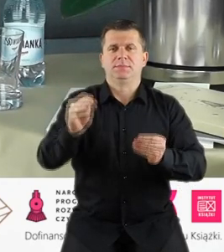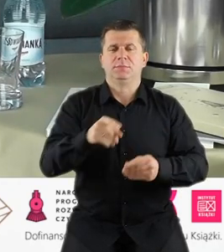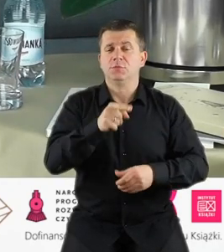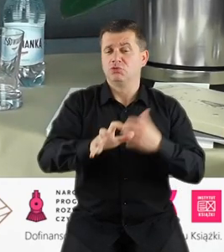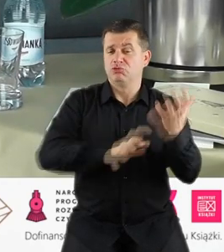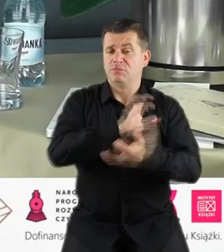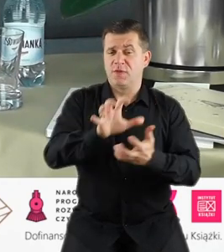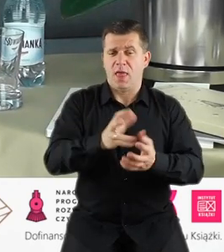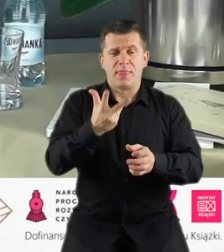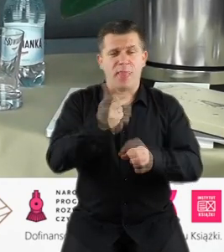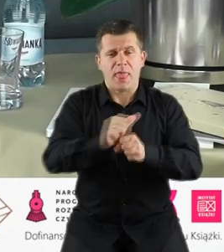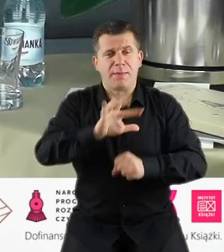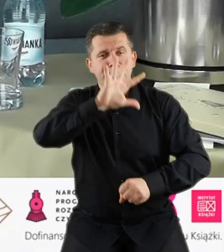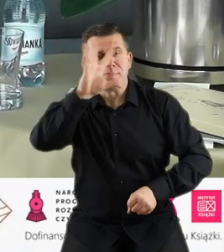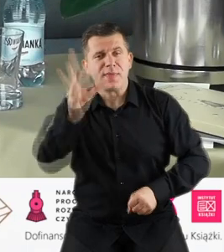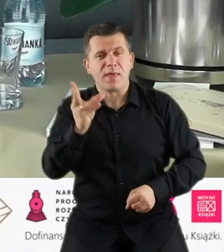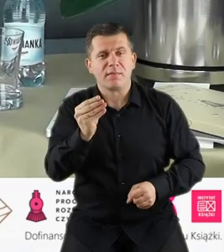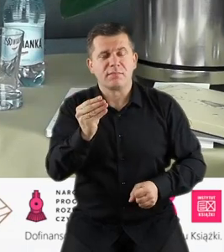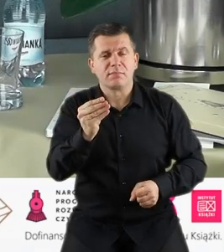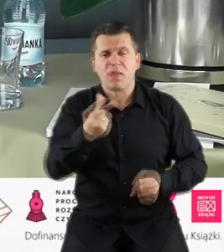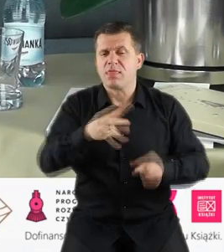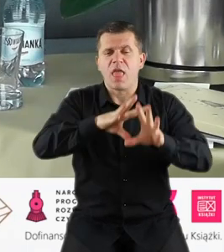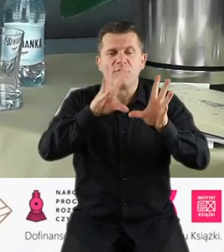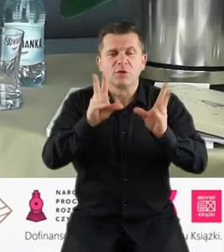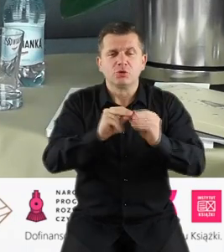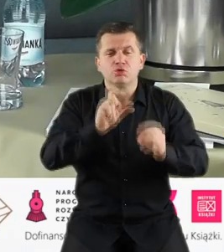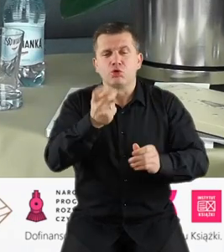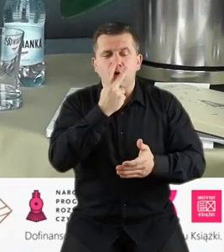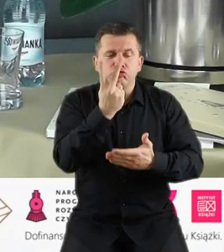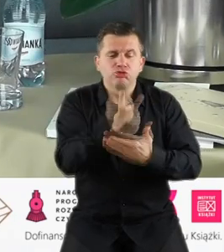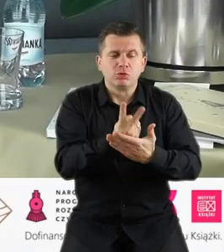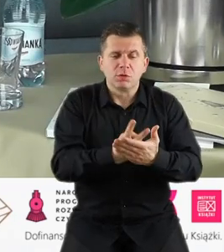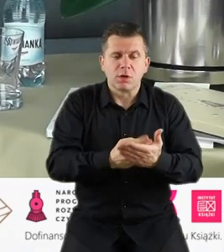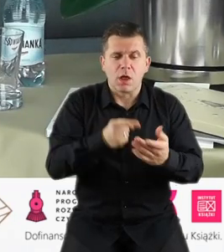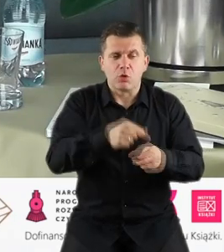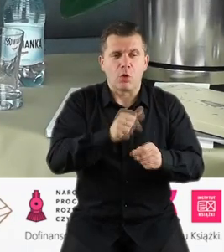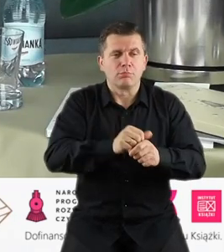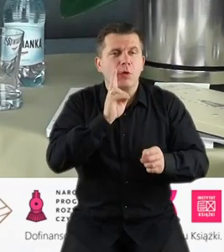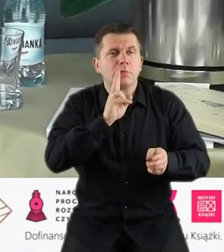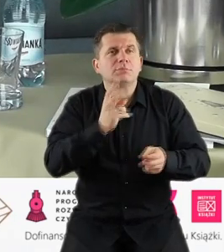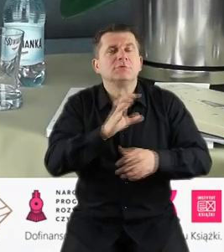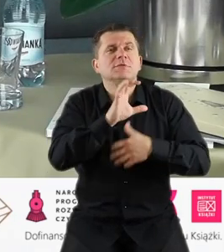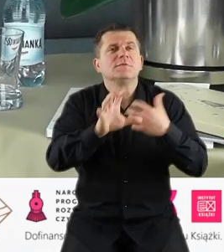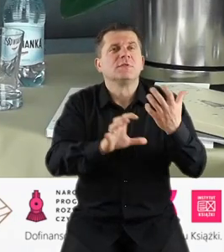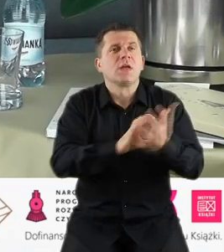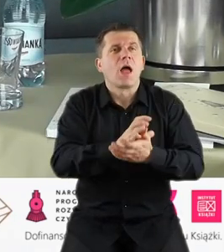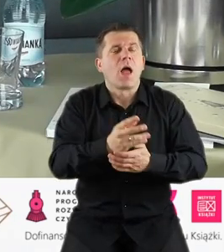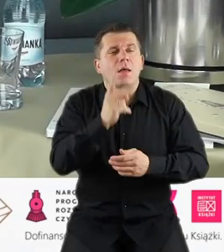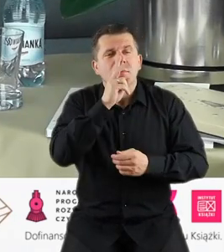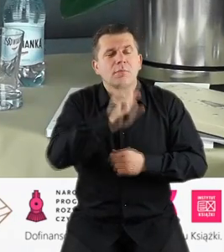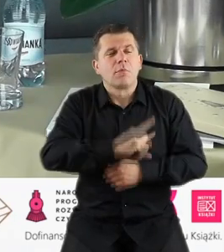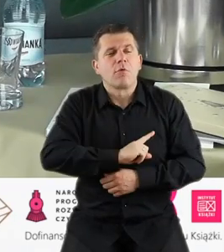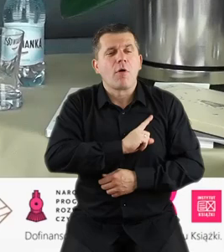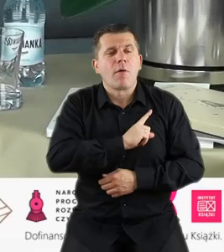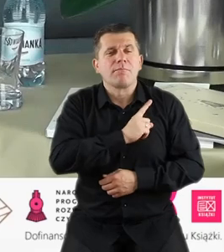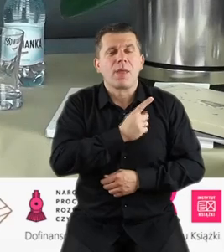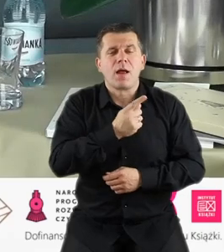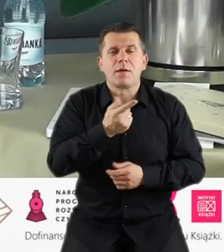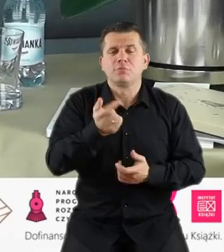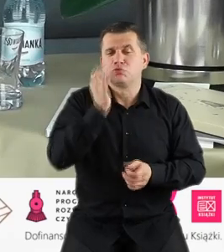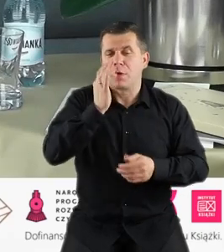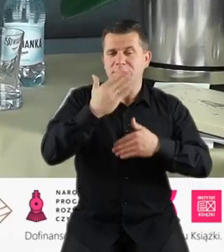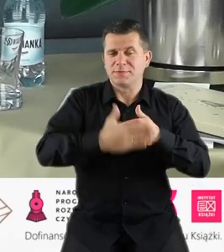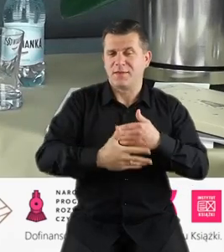Może ten świat nie jest piękniejszy, bo przecież nie wszystko, co czytamy, to jest polukrowany świat romansu z